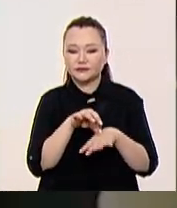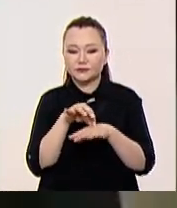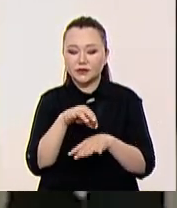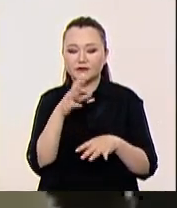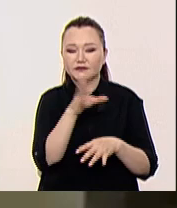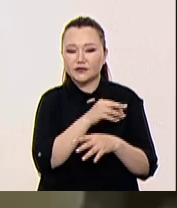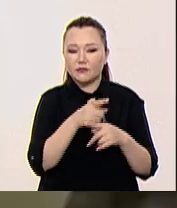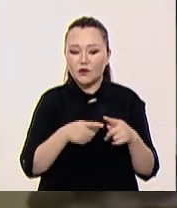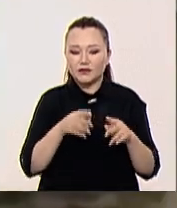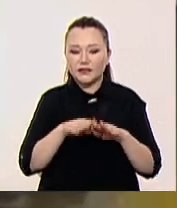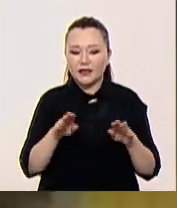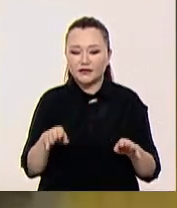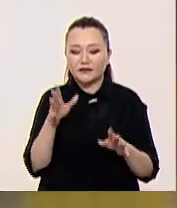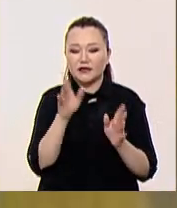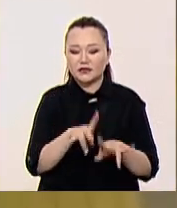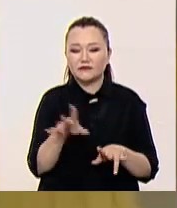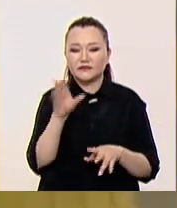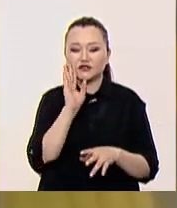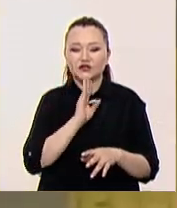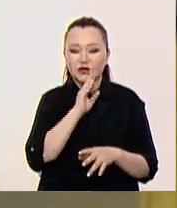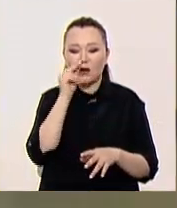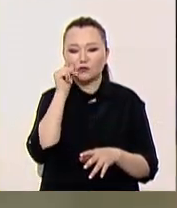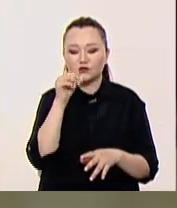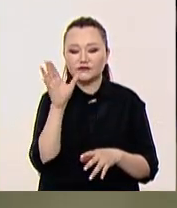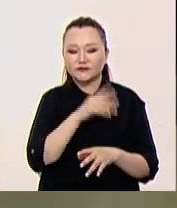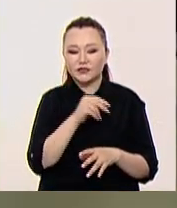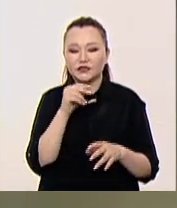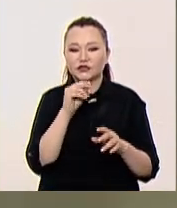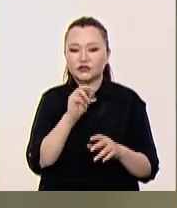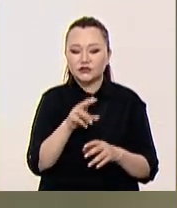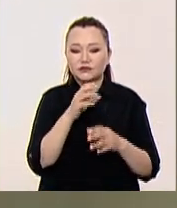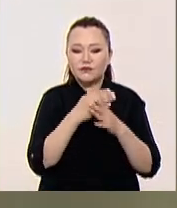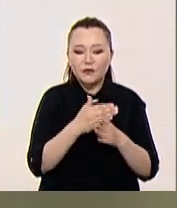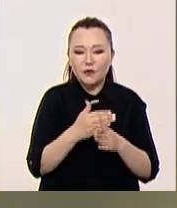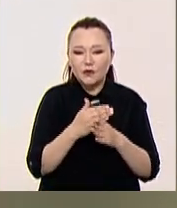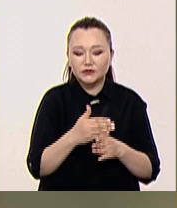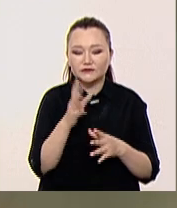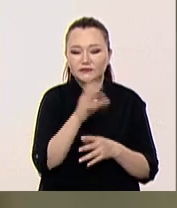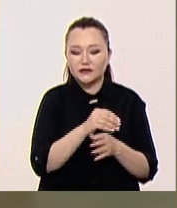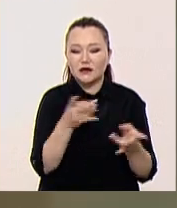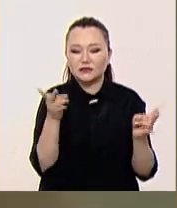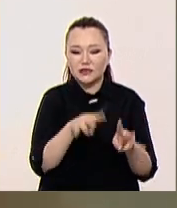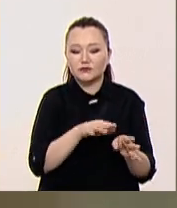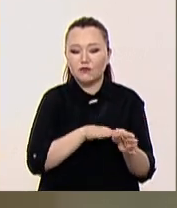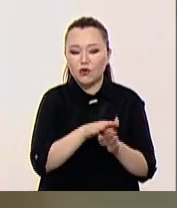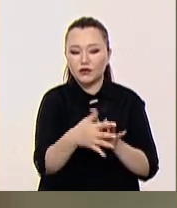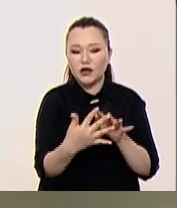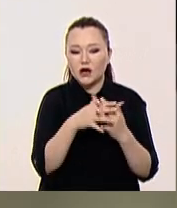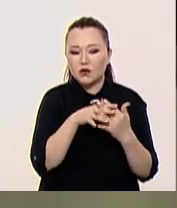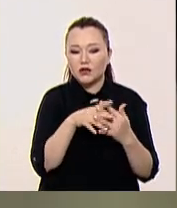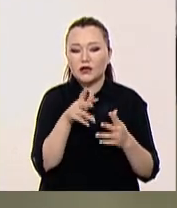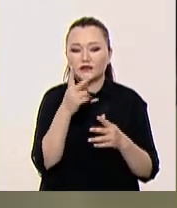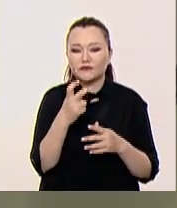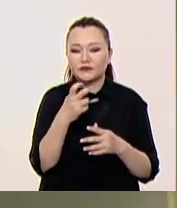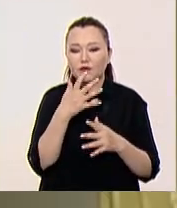тең жартысы бала болса қалған әйелдер. Ал ер адамдар төтенше жағдайлар қызметіне көмектесу үшін түгелдей ауылда қалыпты. Сонымен қатар